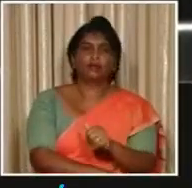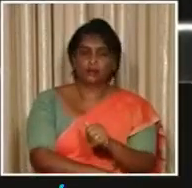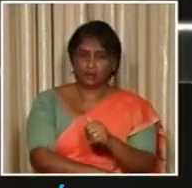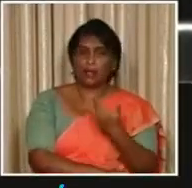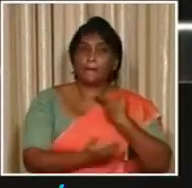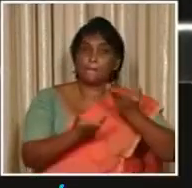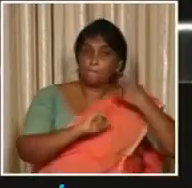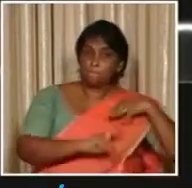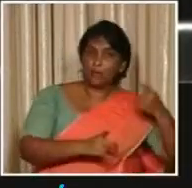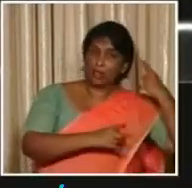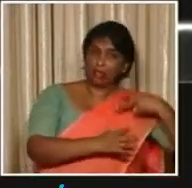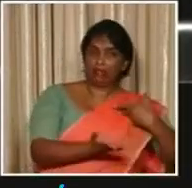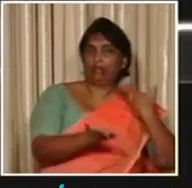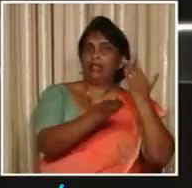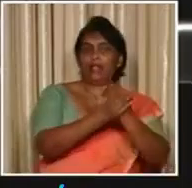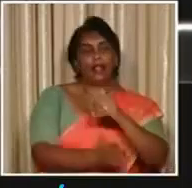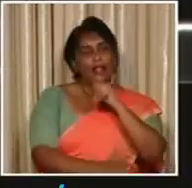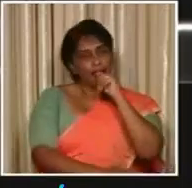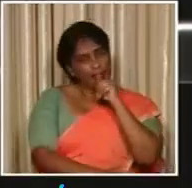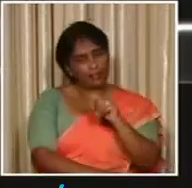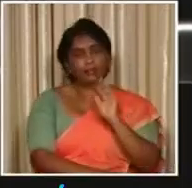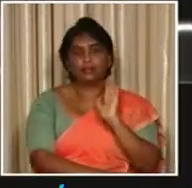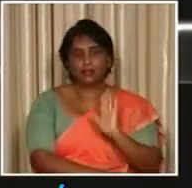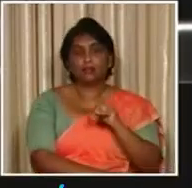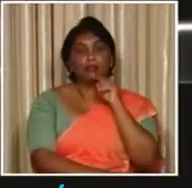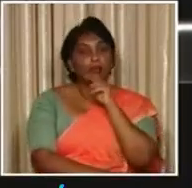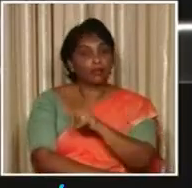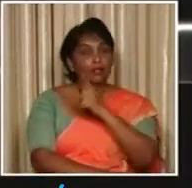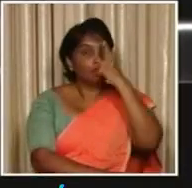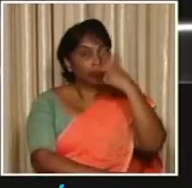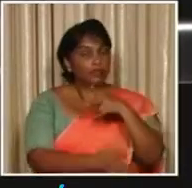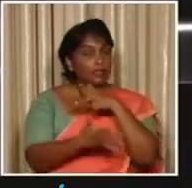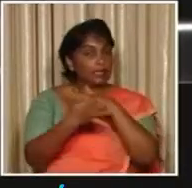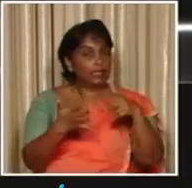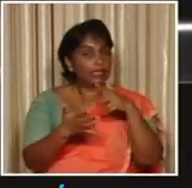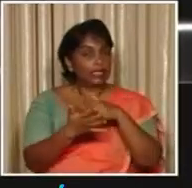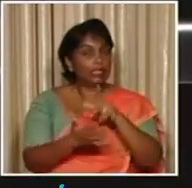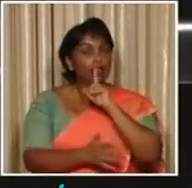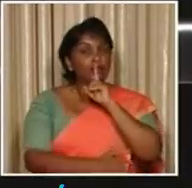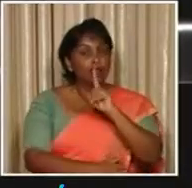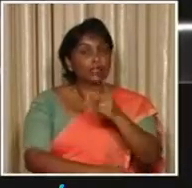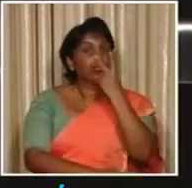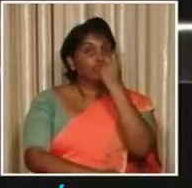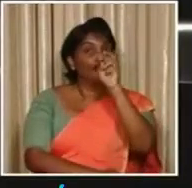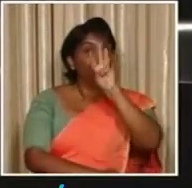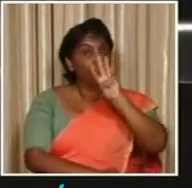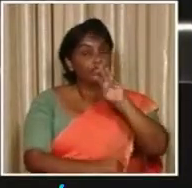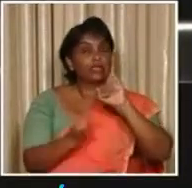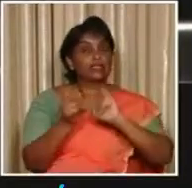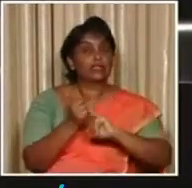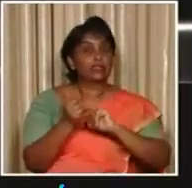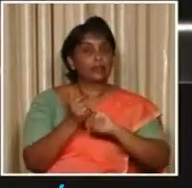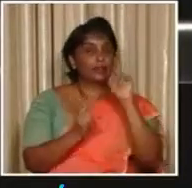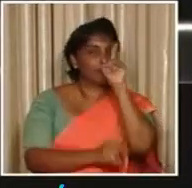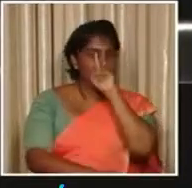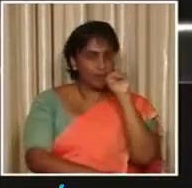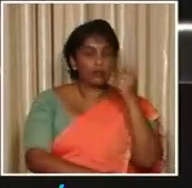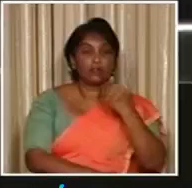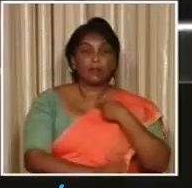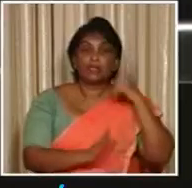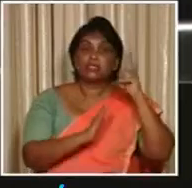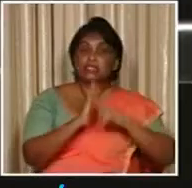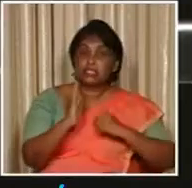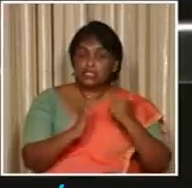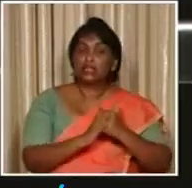පසු ඉදිරිපත් කරපුවත් ඇත්ත හැබැයි මෙතුමා දෙවනවර කිවීම සඳහා ඉල්ලීම කරලා තියෙන 2023 සැප්තැම්බර් මාසේ මම ජනවාරි